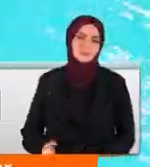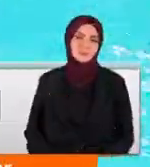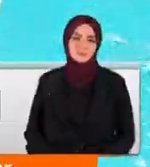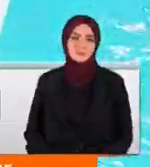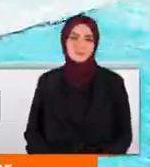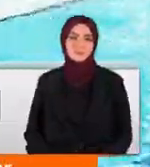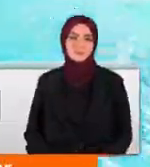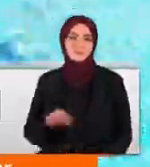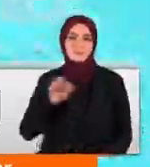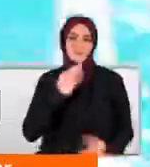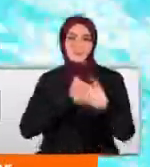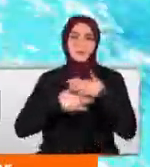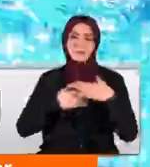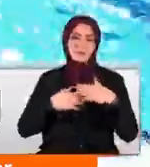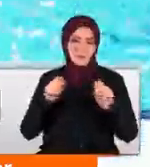kullanıyor.